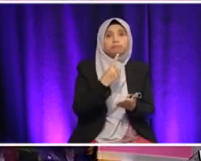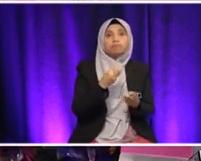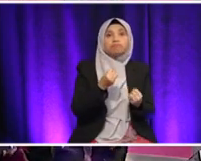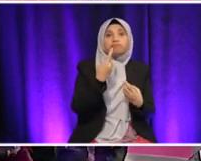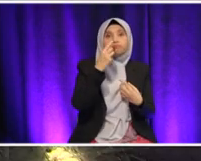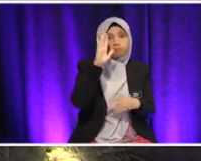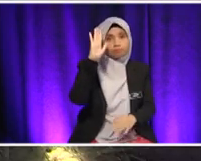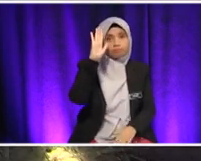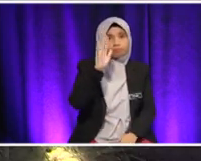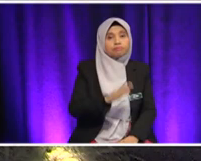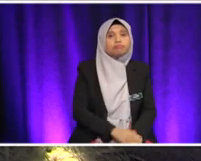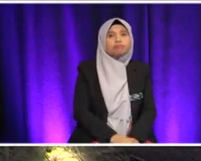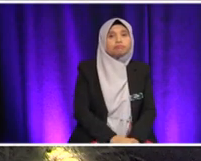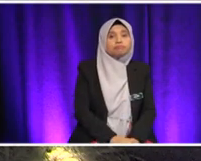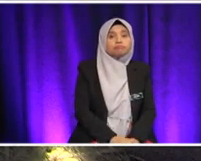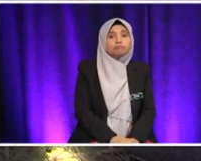jawab